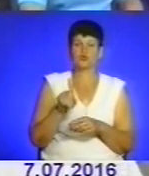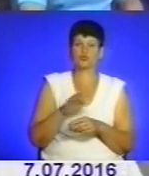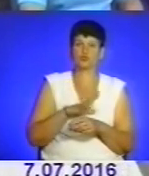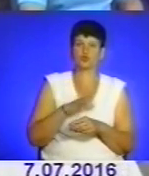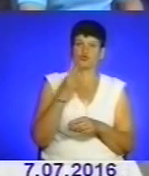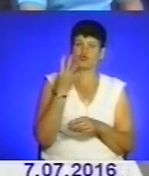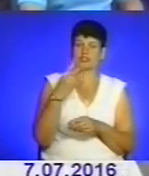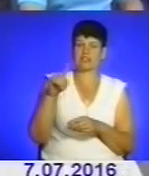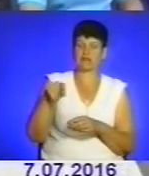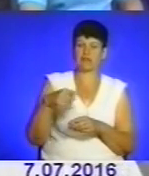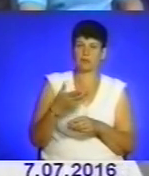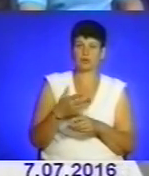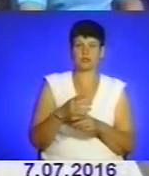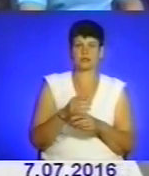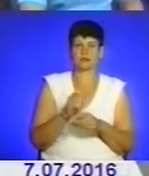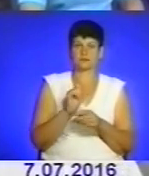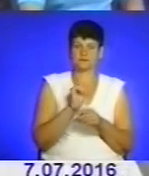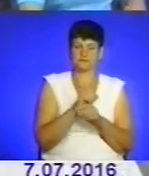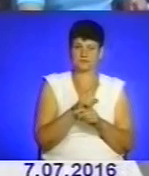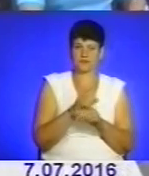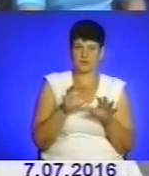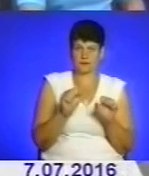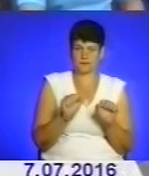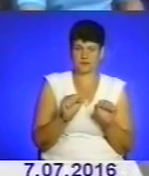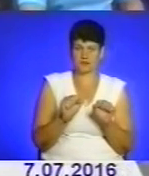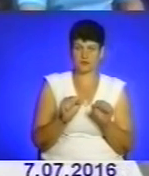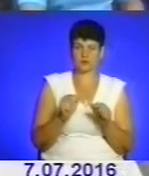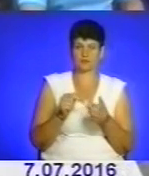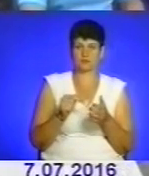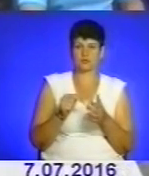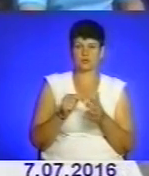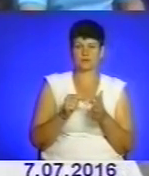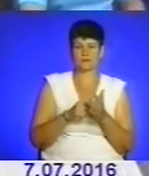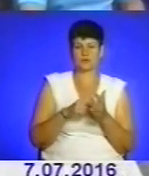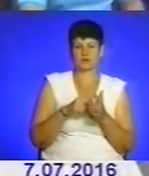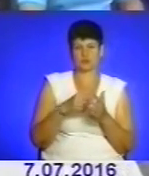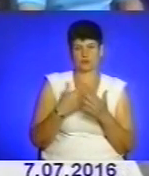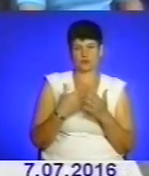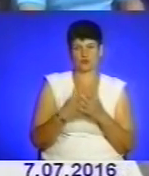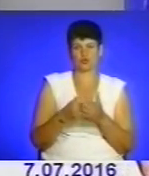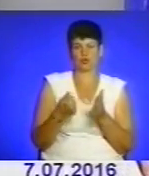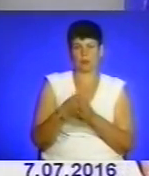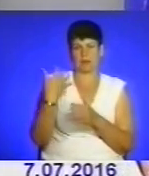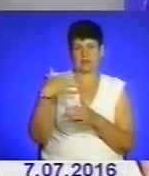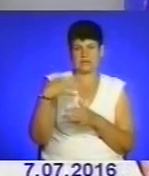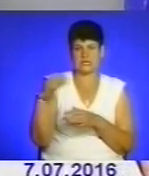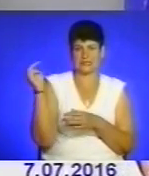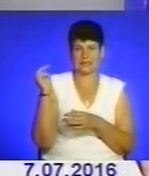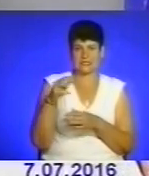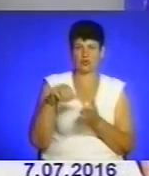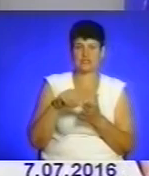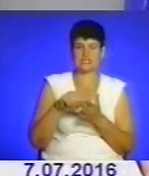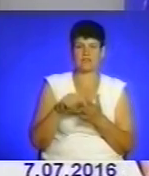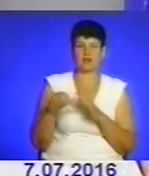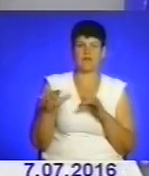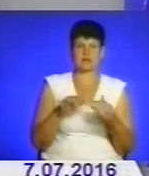які люди ставили до влади. З точки зору масовості, дійсно, за окремими оцінками, навіть до 50 тисяч учасників акції